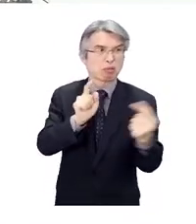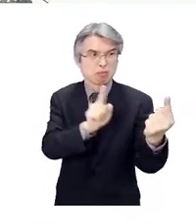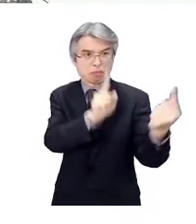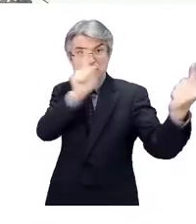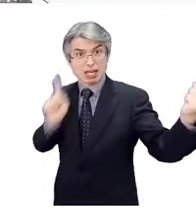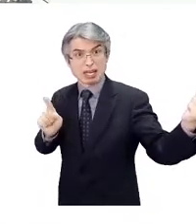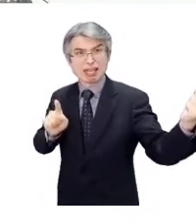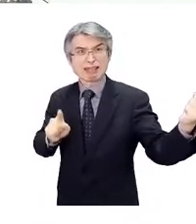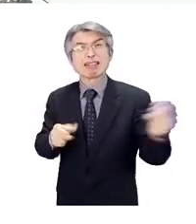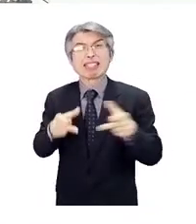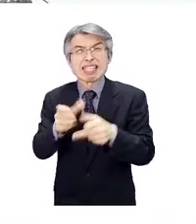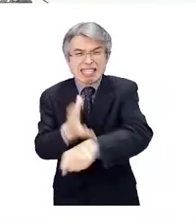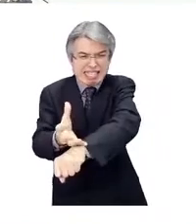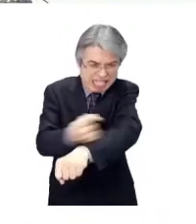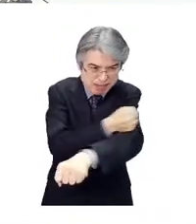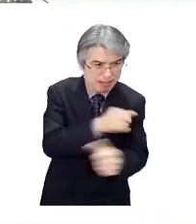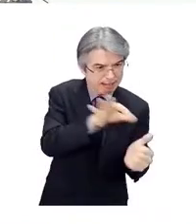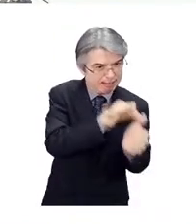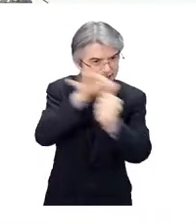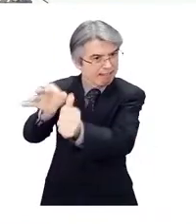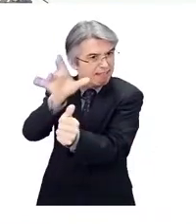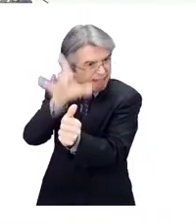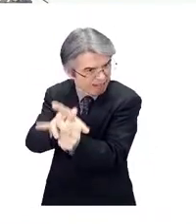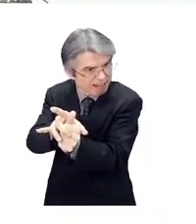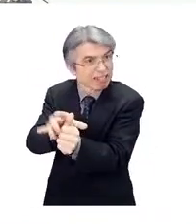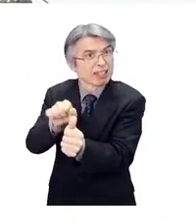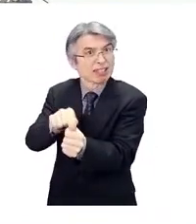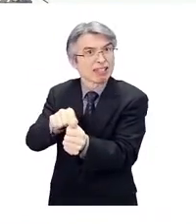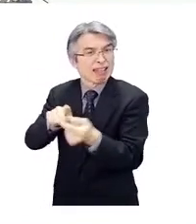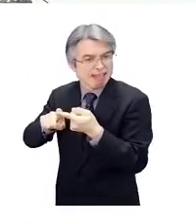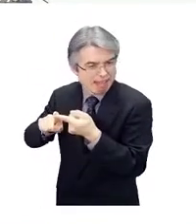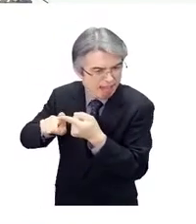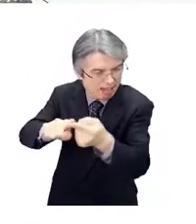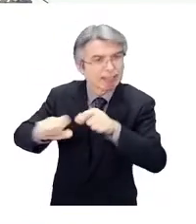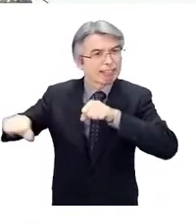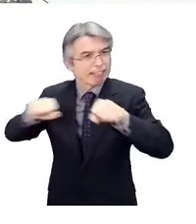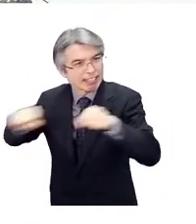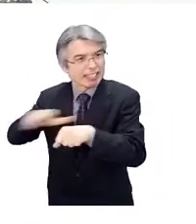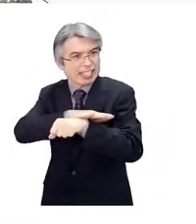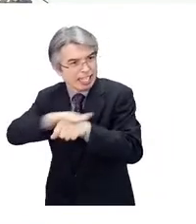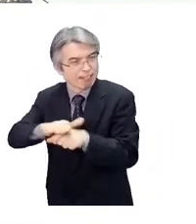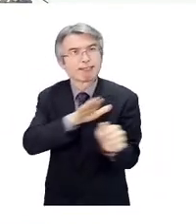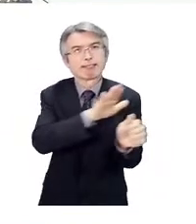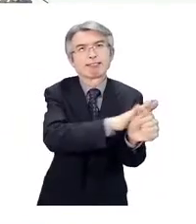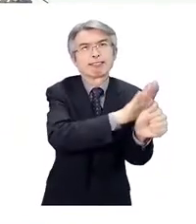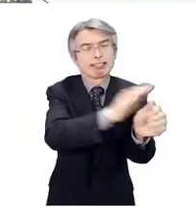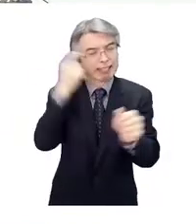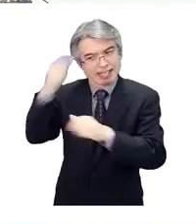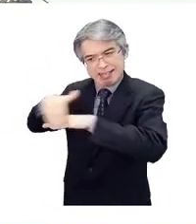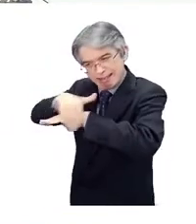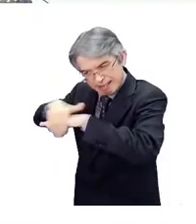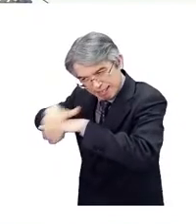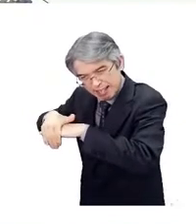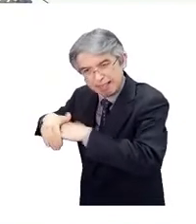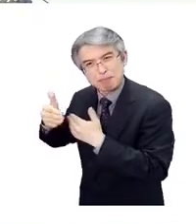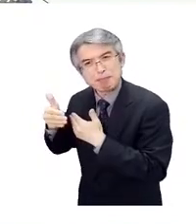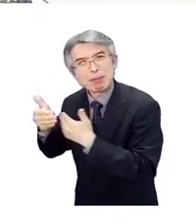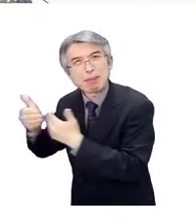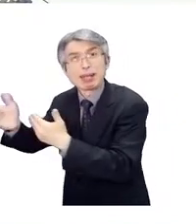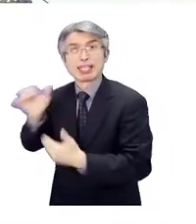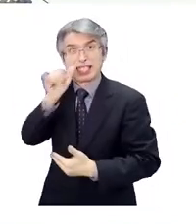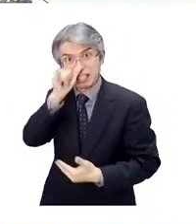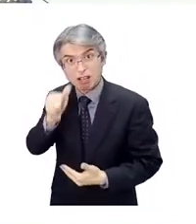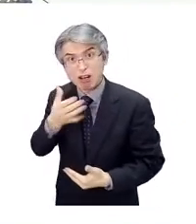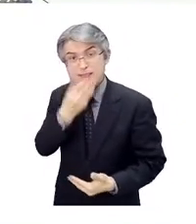채용 카페의 지속과 자립을 강화하고자 하였습니다. 이러한 성과를 인정받아 2020년